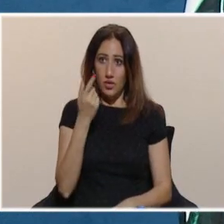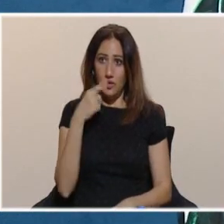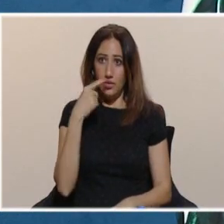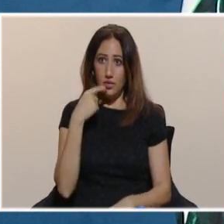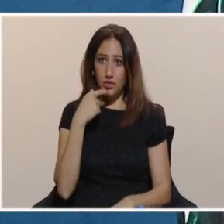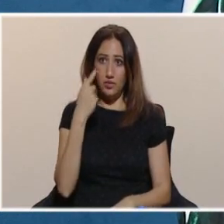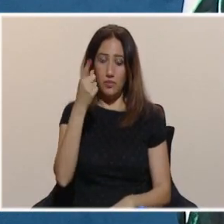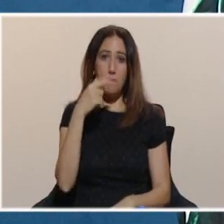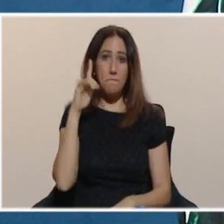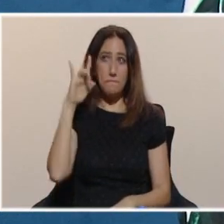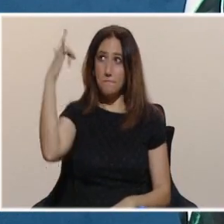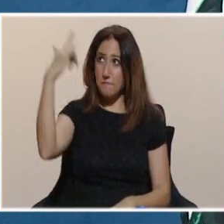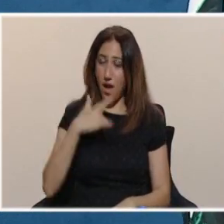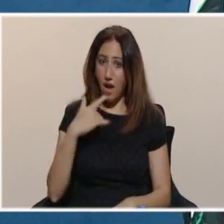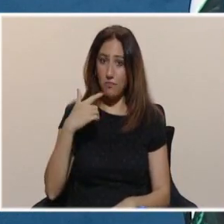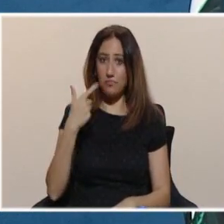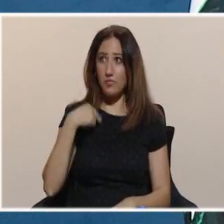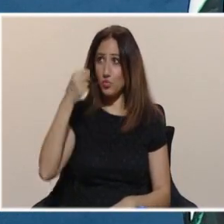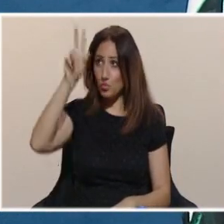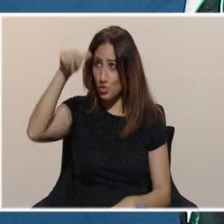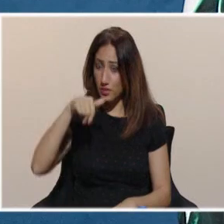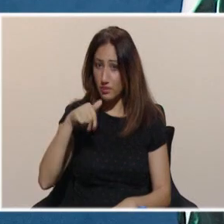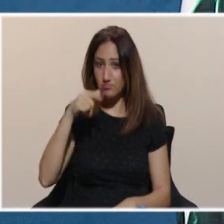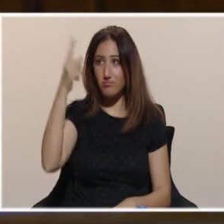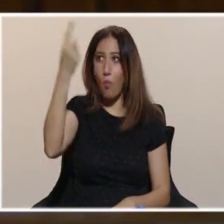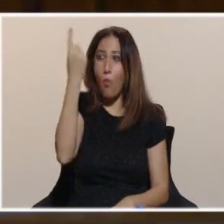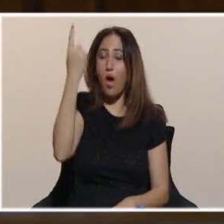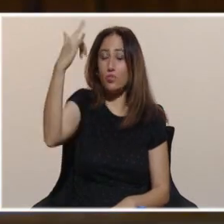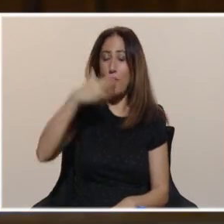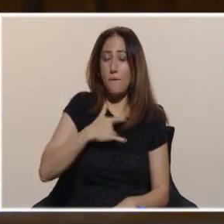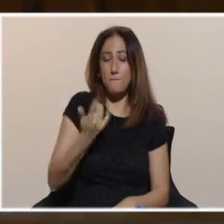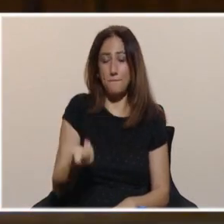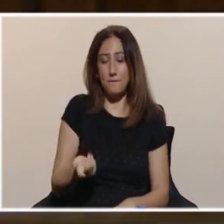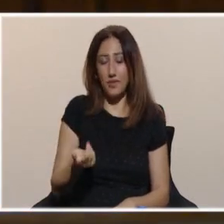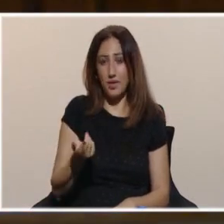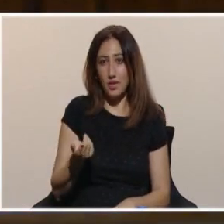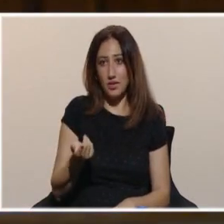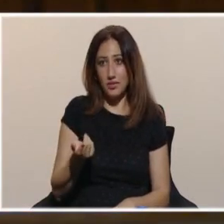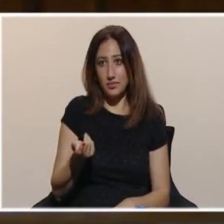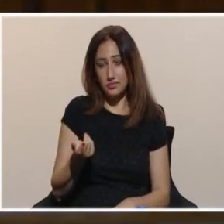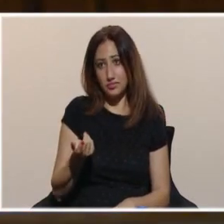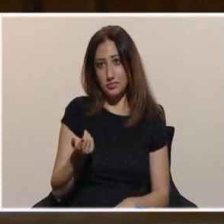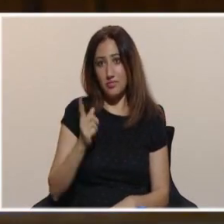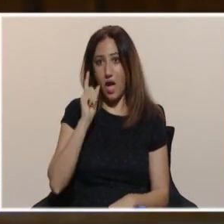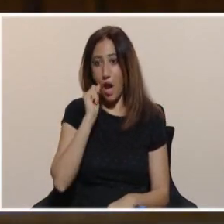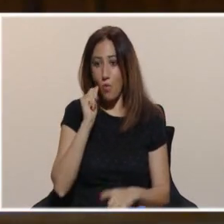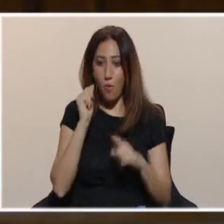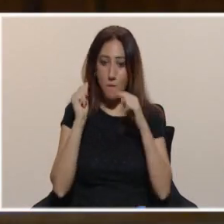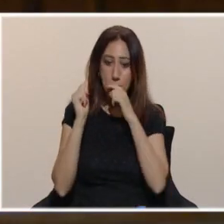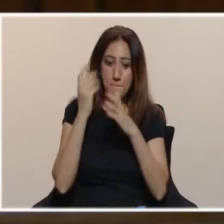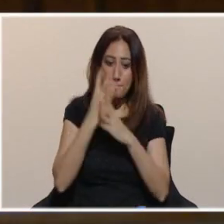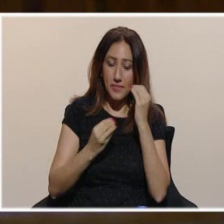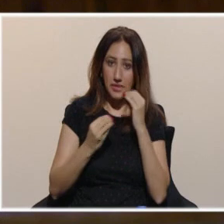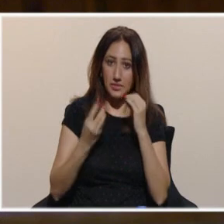مش بيشتروا، محدش بيشتريهم. بس بين الاب وبنته مفيش حاجه اسمها ايوه